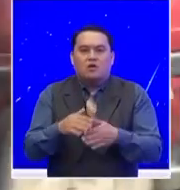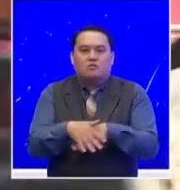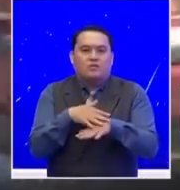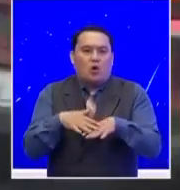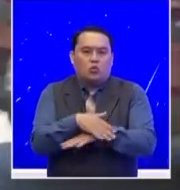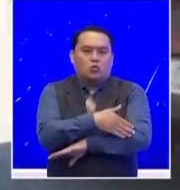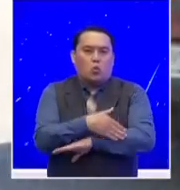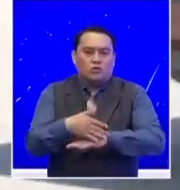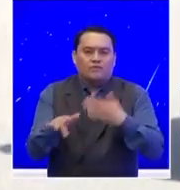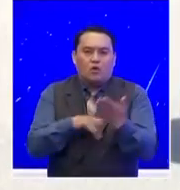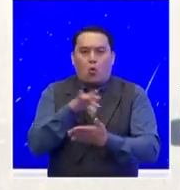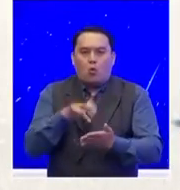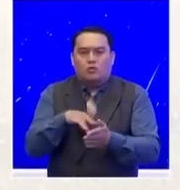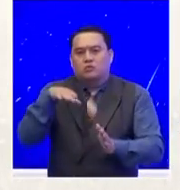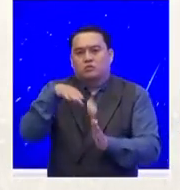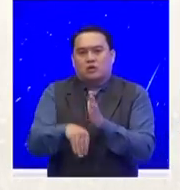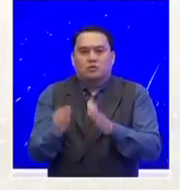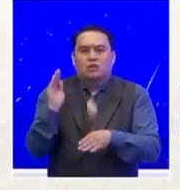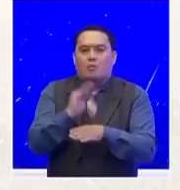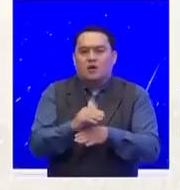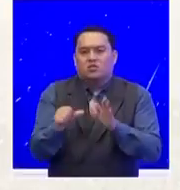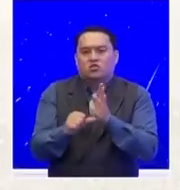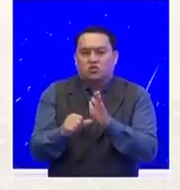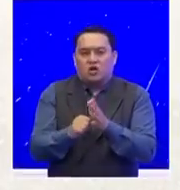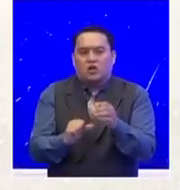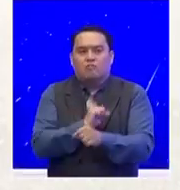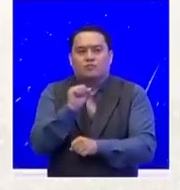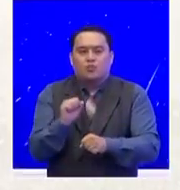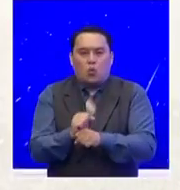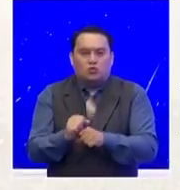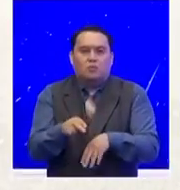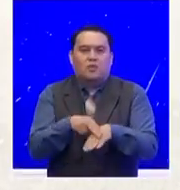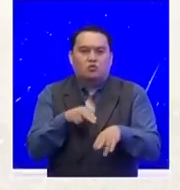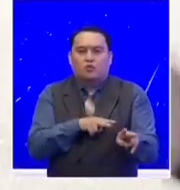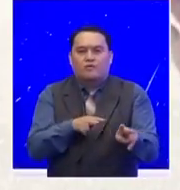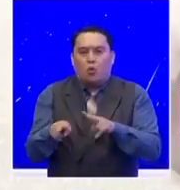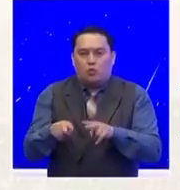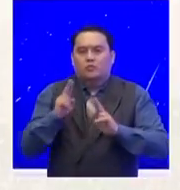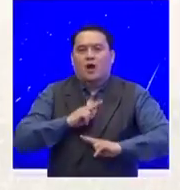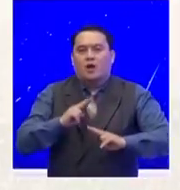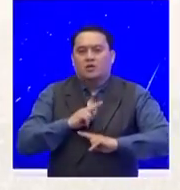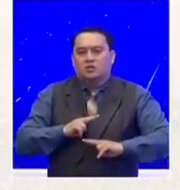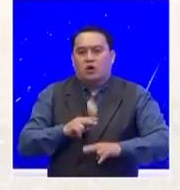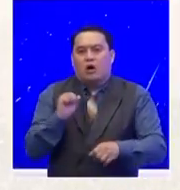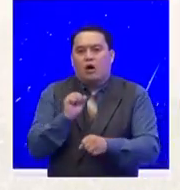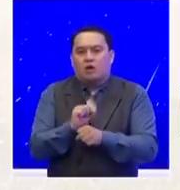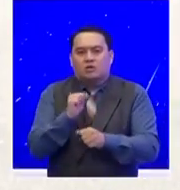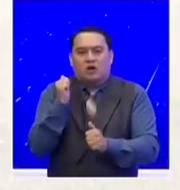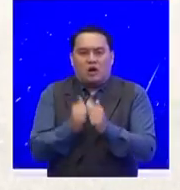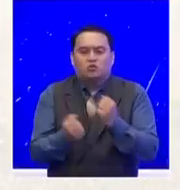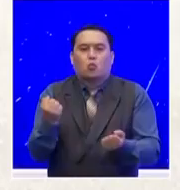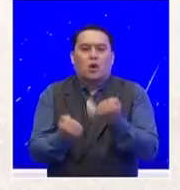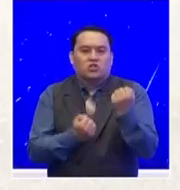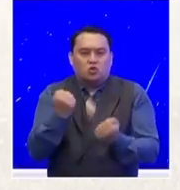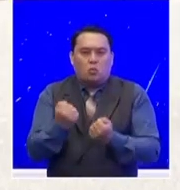оживленных улицах города введены дополнительно 6 мобильных постов автопатрулирования, где сотрудники полиции останавливают каждую